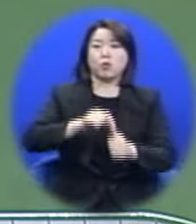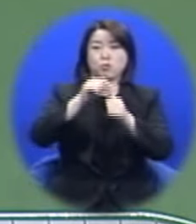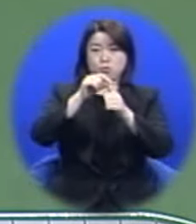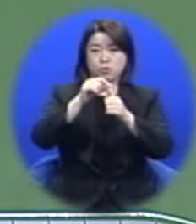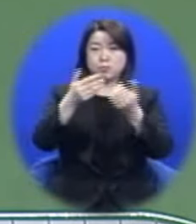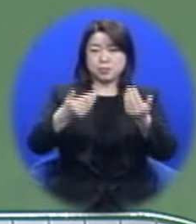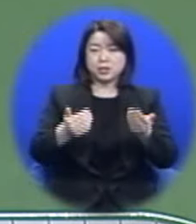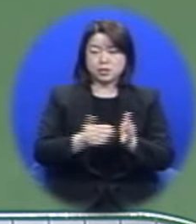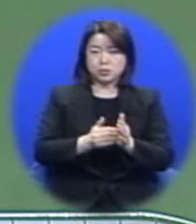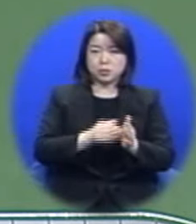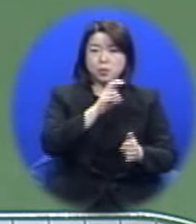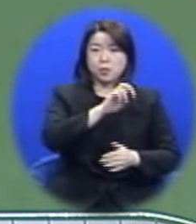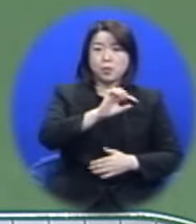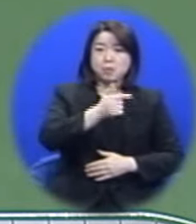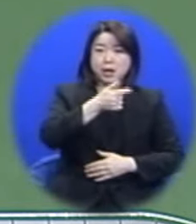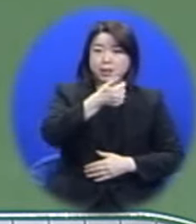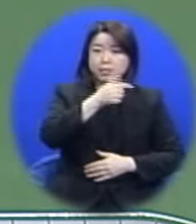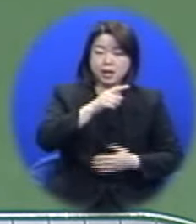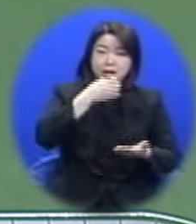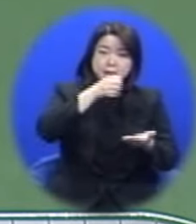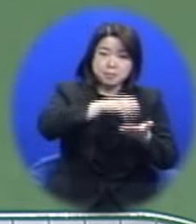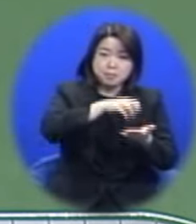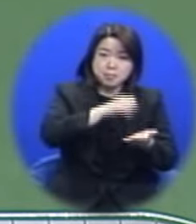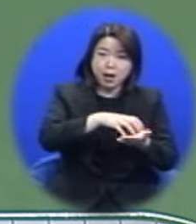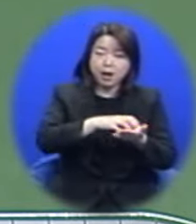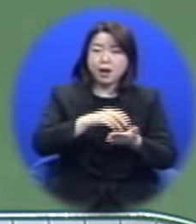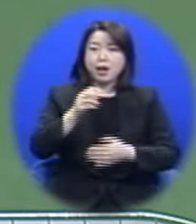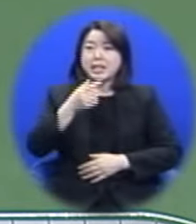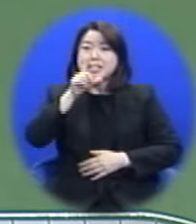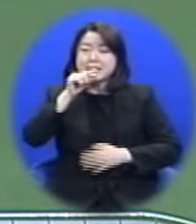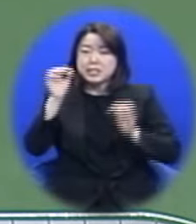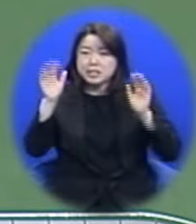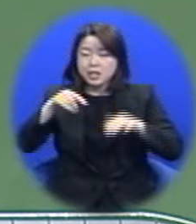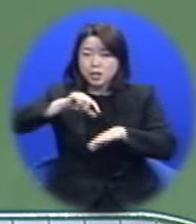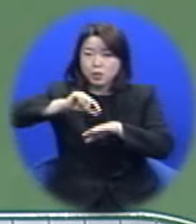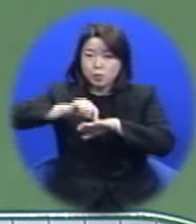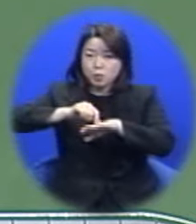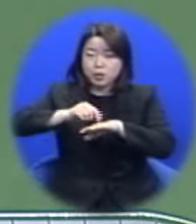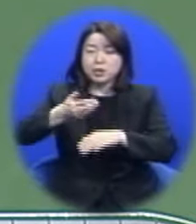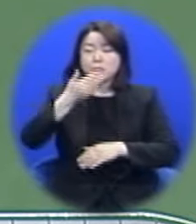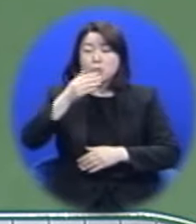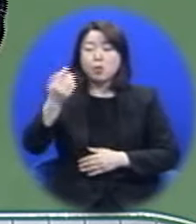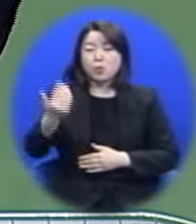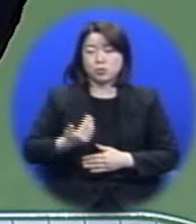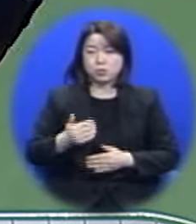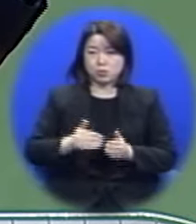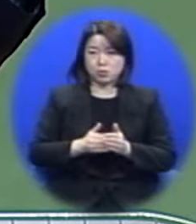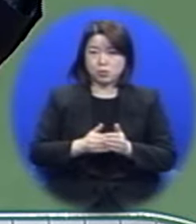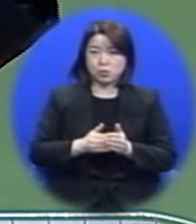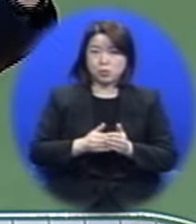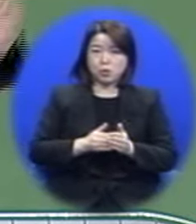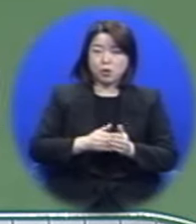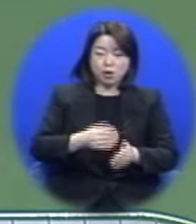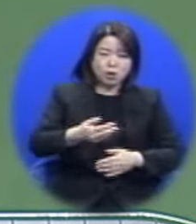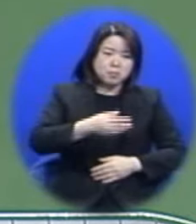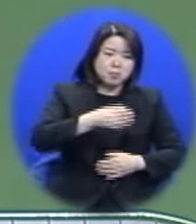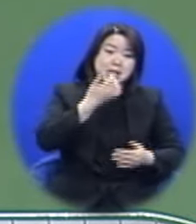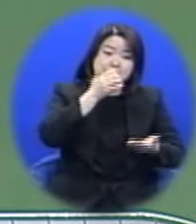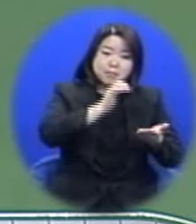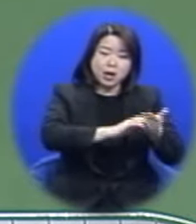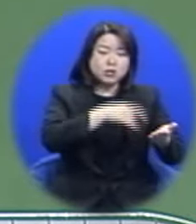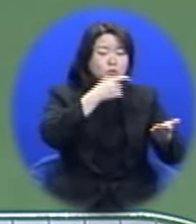만나와 메추라기를 먹었습니다. 반석에서 물이 터져나오는 물을 마셨습니다. 구름기둥, 불기둥으로 하나님이